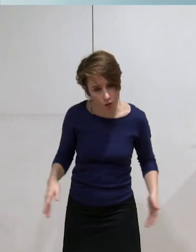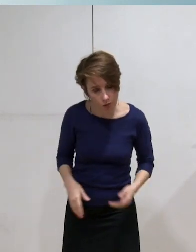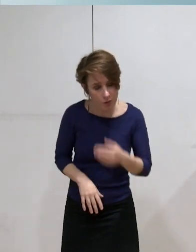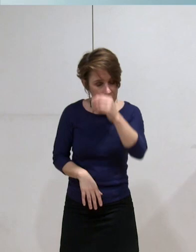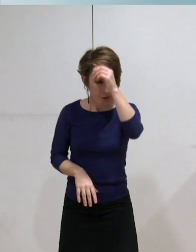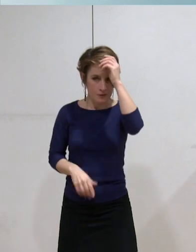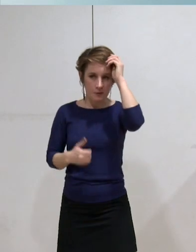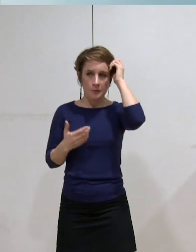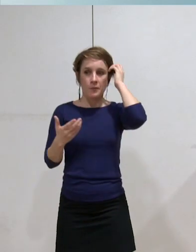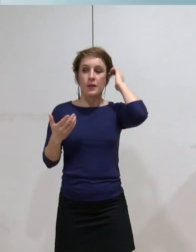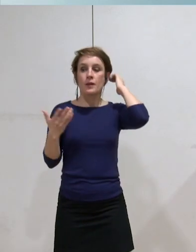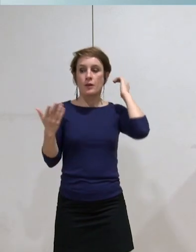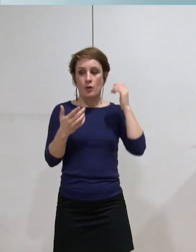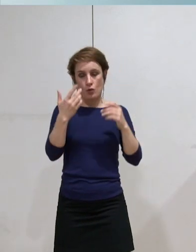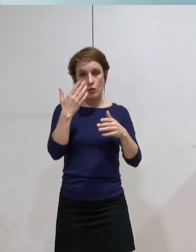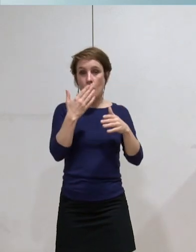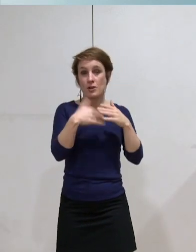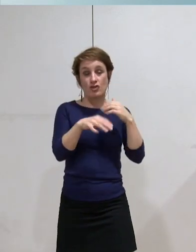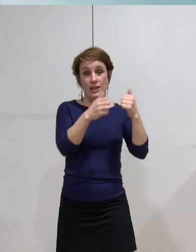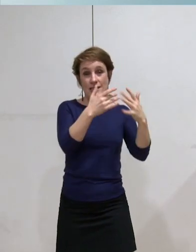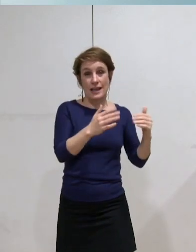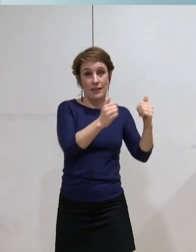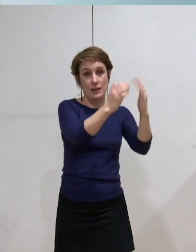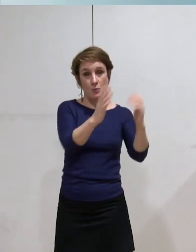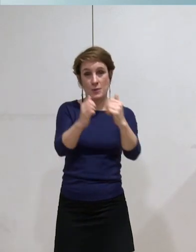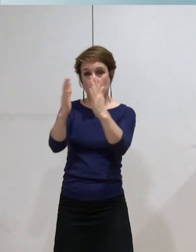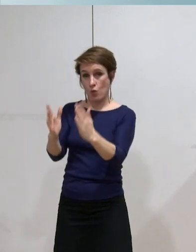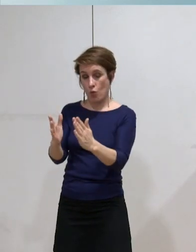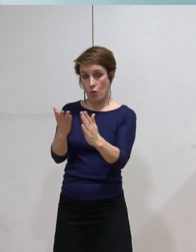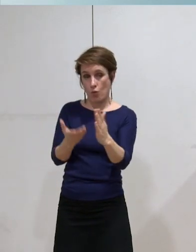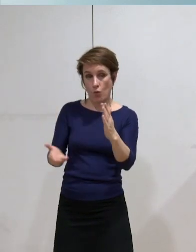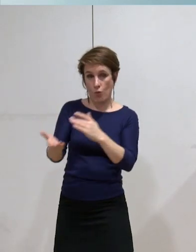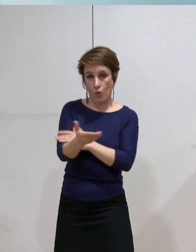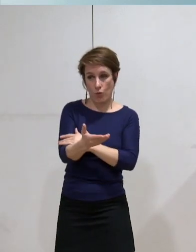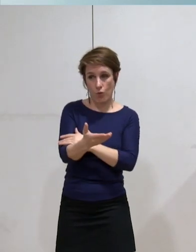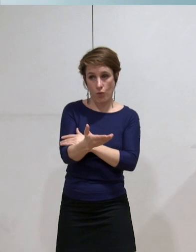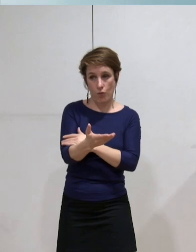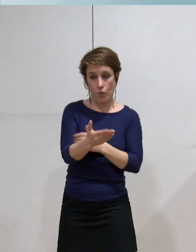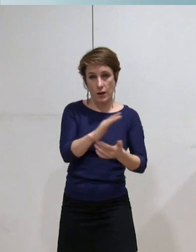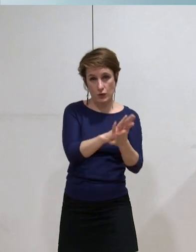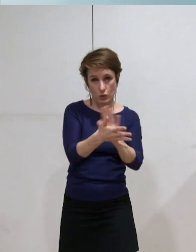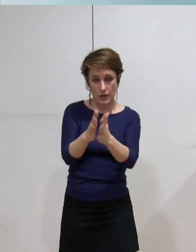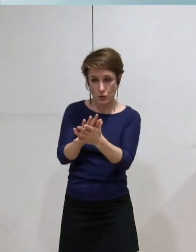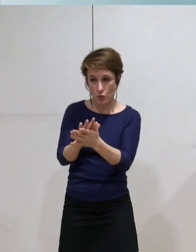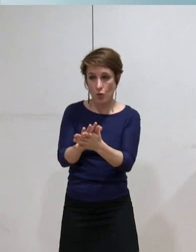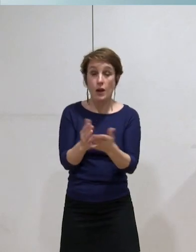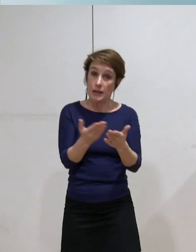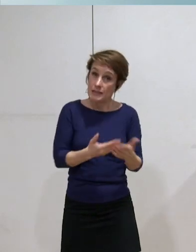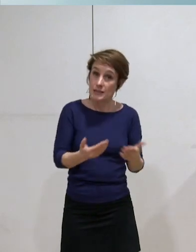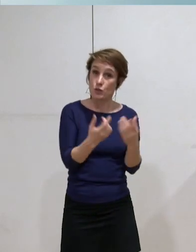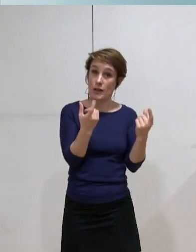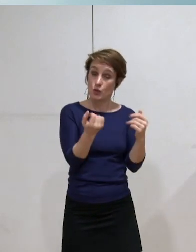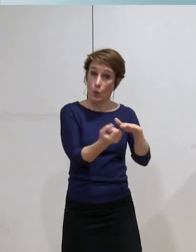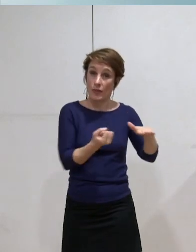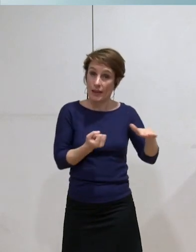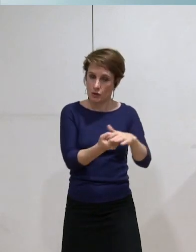certain nombre de maisons où les situations de toute façon de trésorerie étent justes mais où surtout on avait